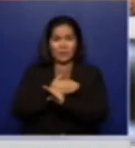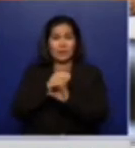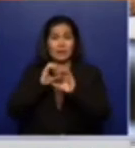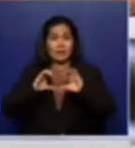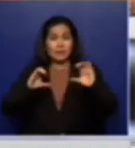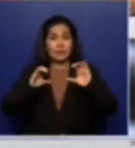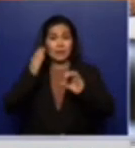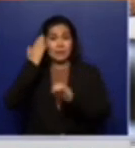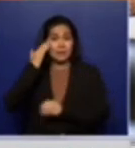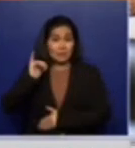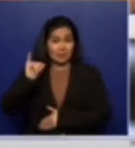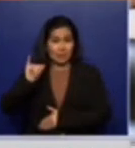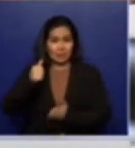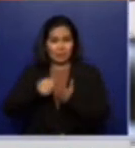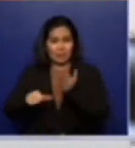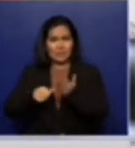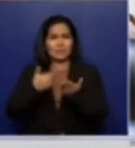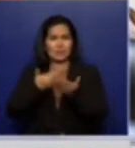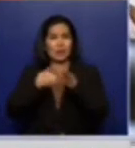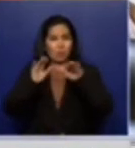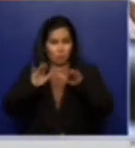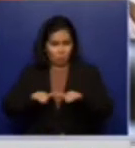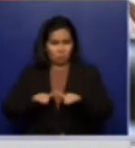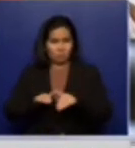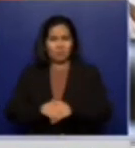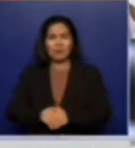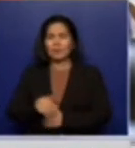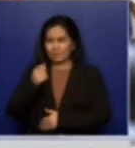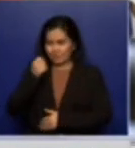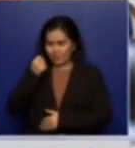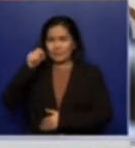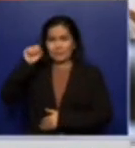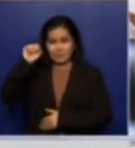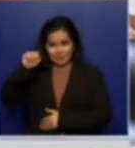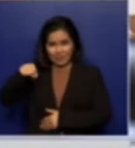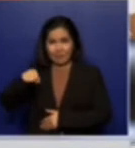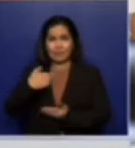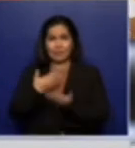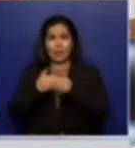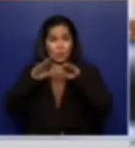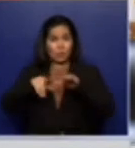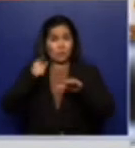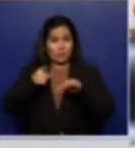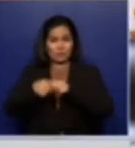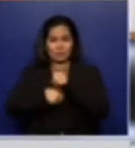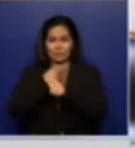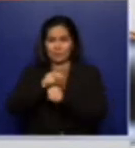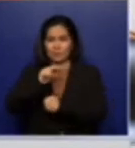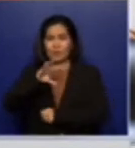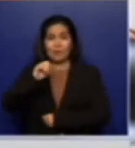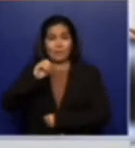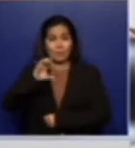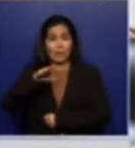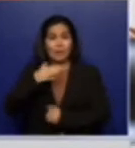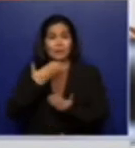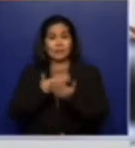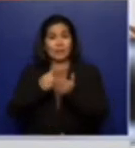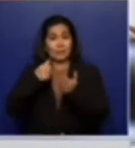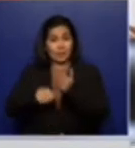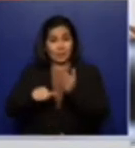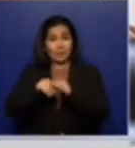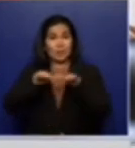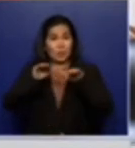ภาษีจริงของท่านครับลดจริงปี55ลดภาษีรายได้นิติบุคคลจ